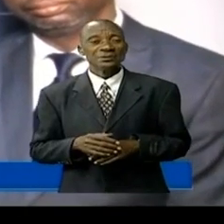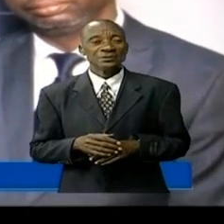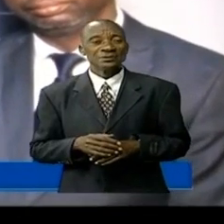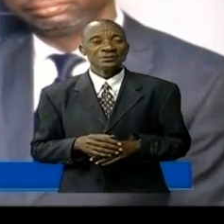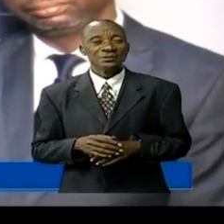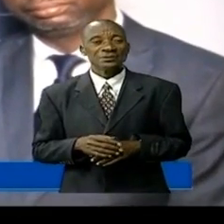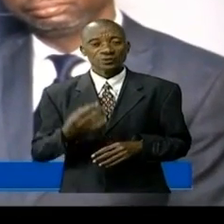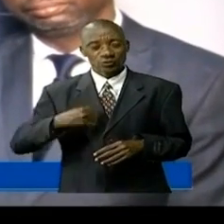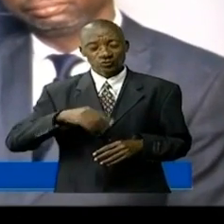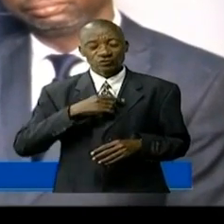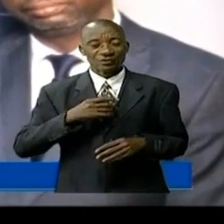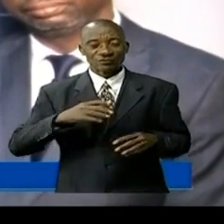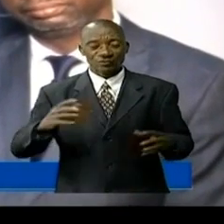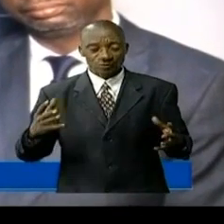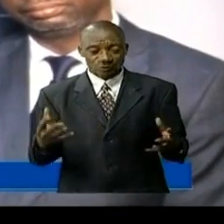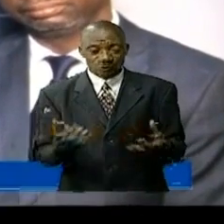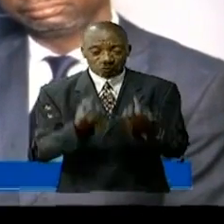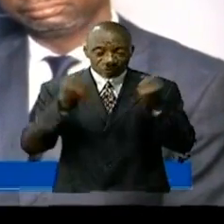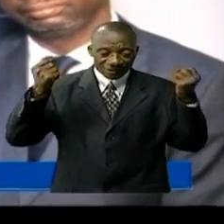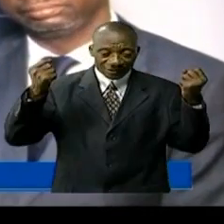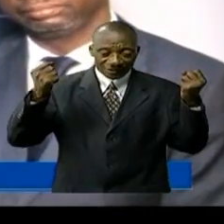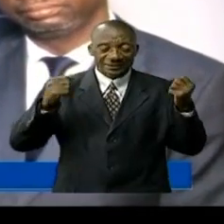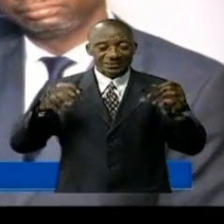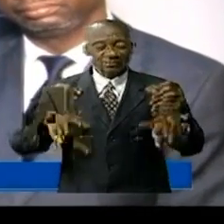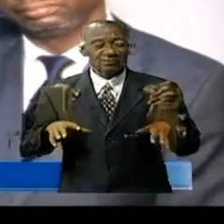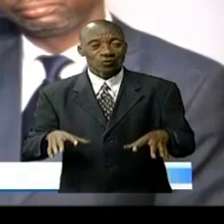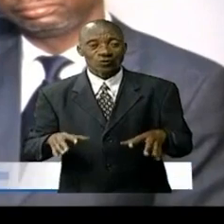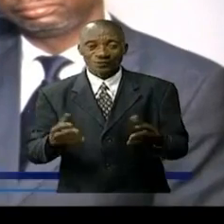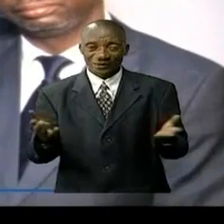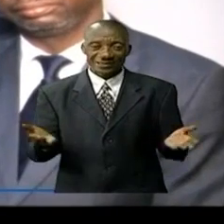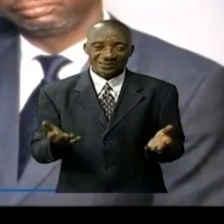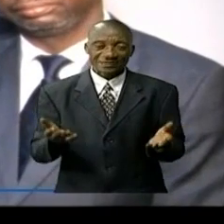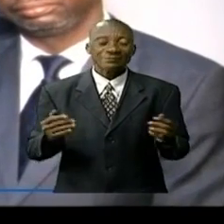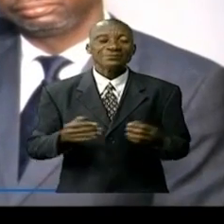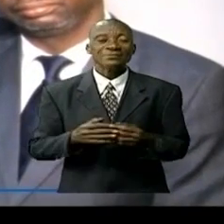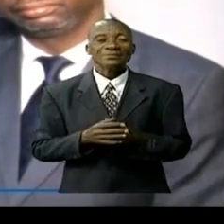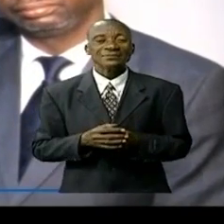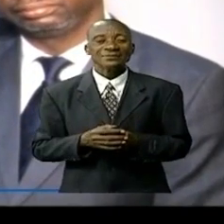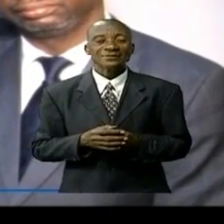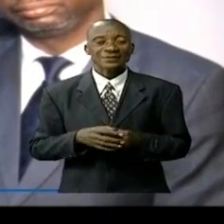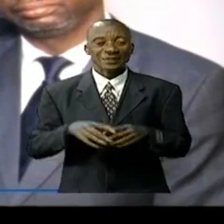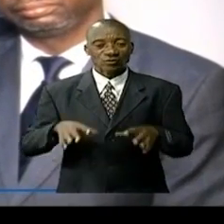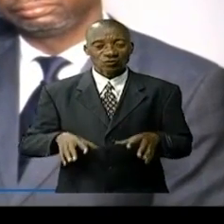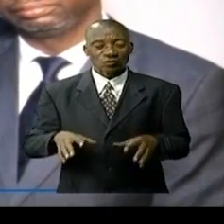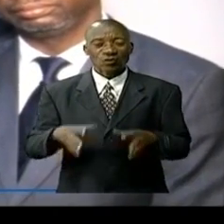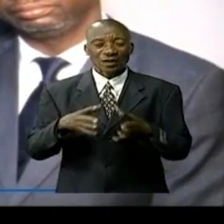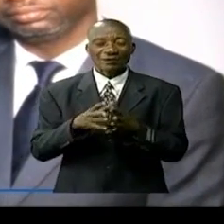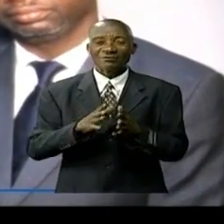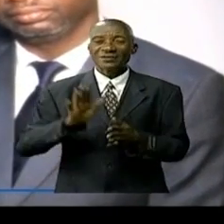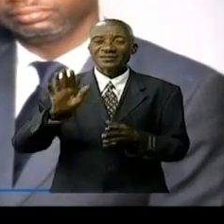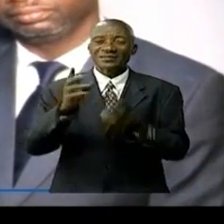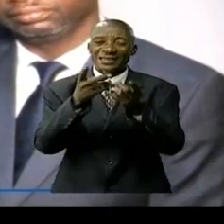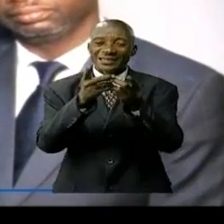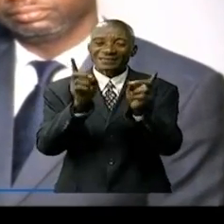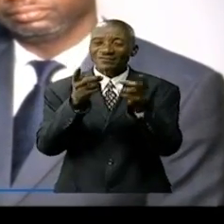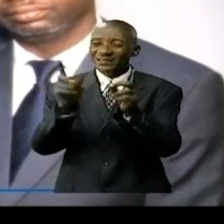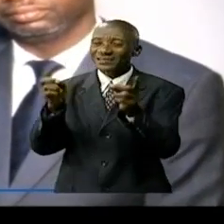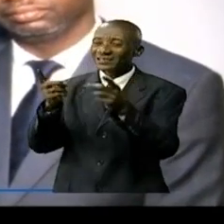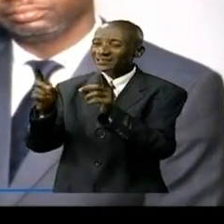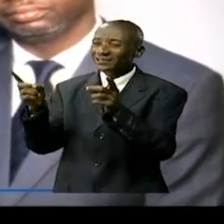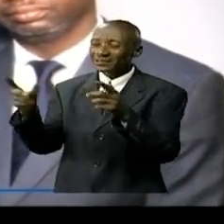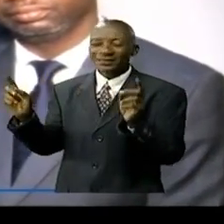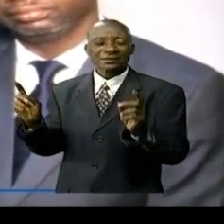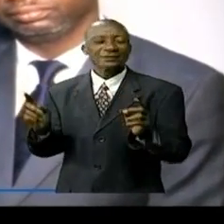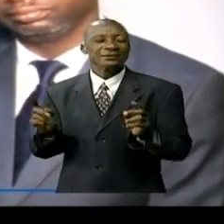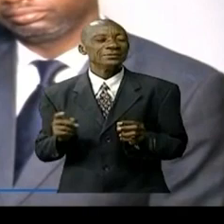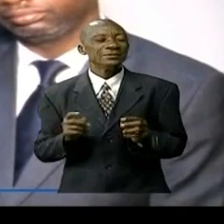Congo, qui n'est pas seulement le Congo musical que nous connaissons, mais le Congo dans toute sa diversité. Donc, il y aura des gens pour